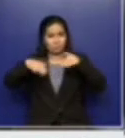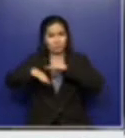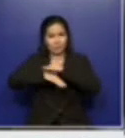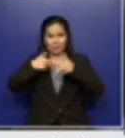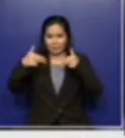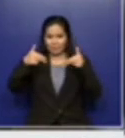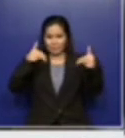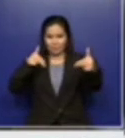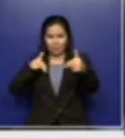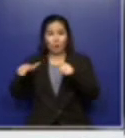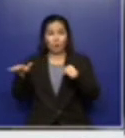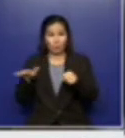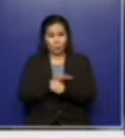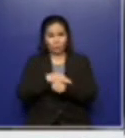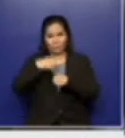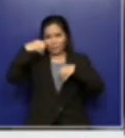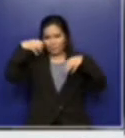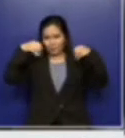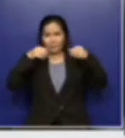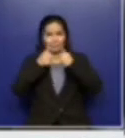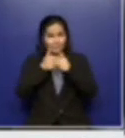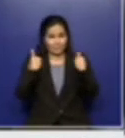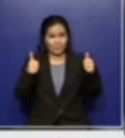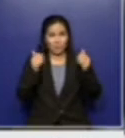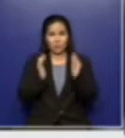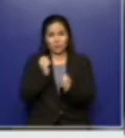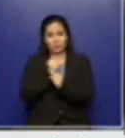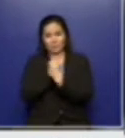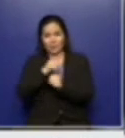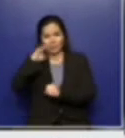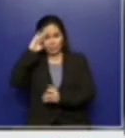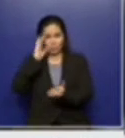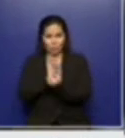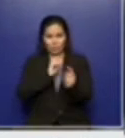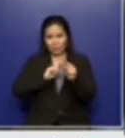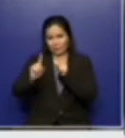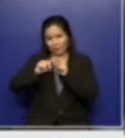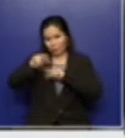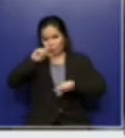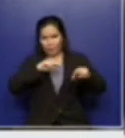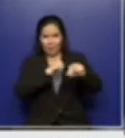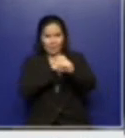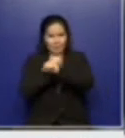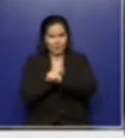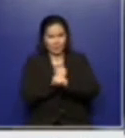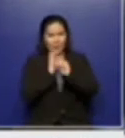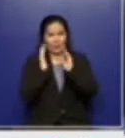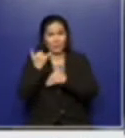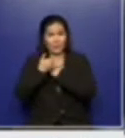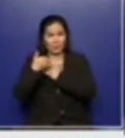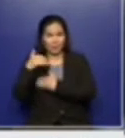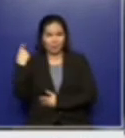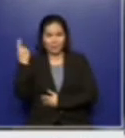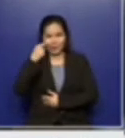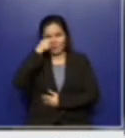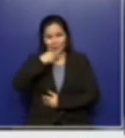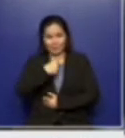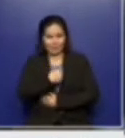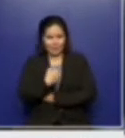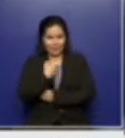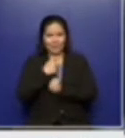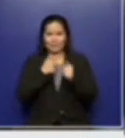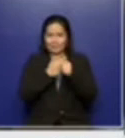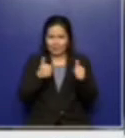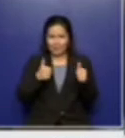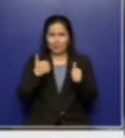พียงพอแสงสว่างต้องเพียงพอนะครับเจ้าหน้าที่ดูแลความปลอดภัยทำให้เขามั่นใจได้ว่ามาเที่ยวเมืองไทยนะครับดีแน่นอนโปร